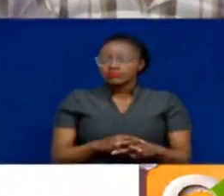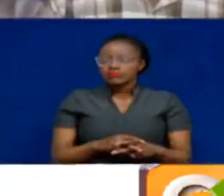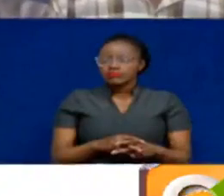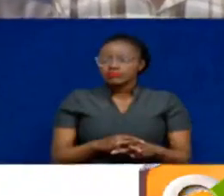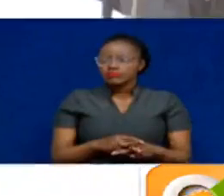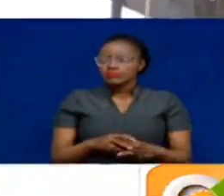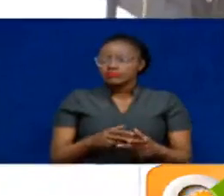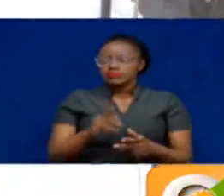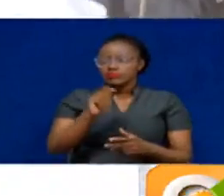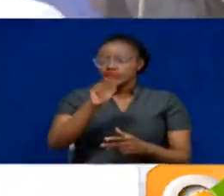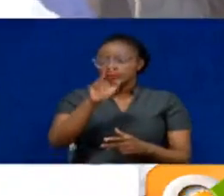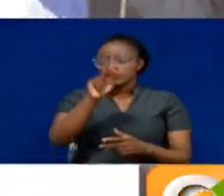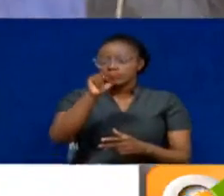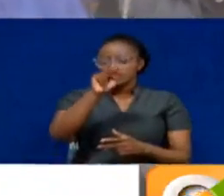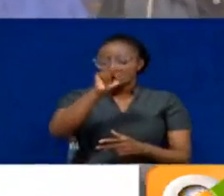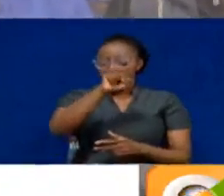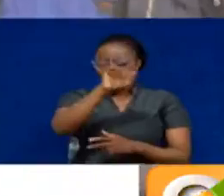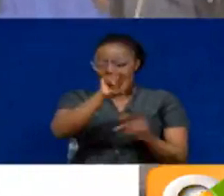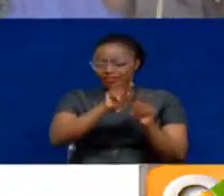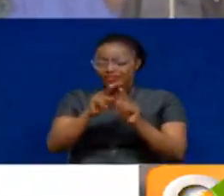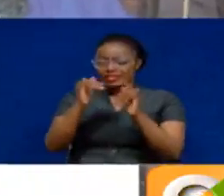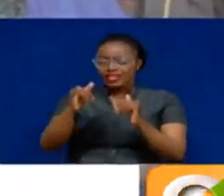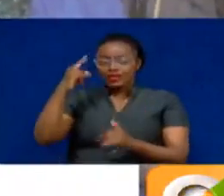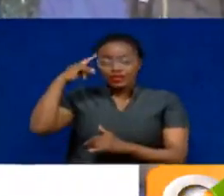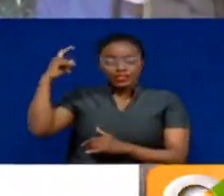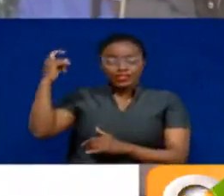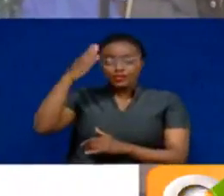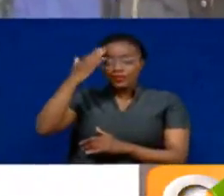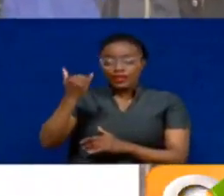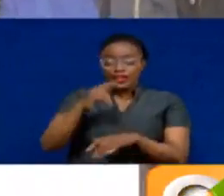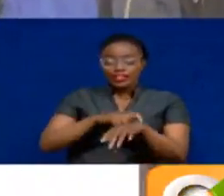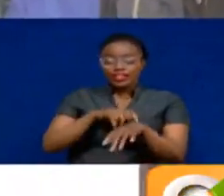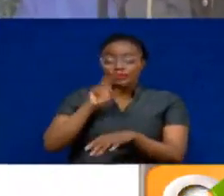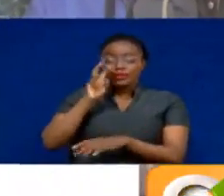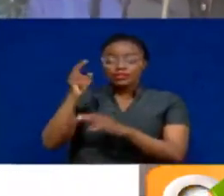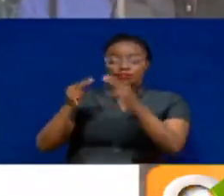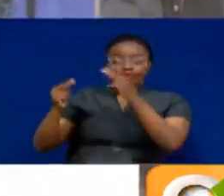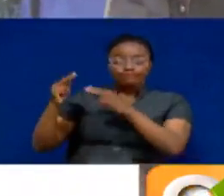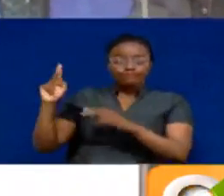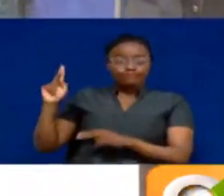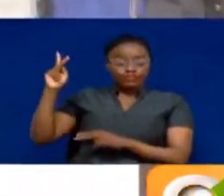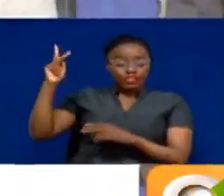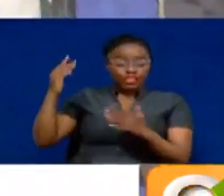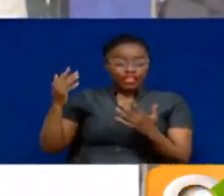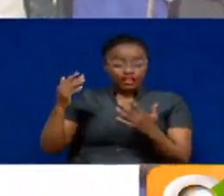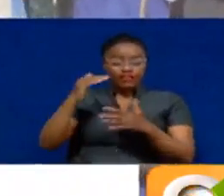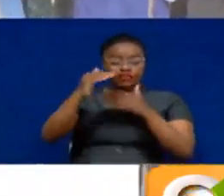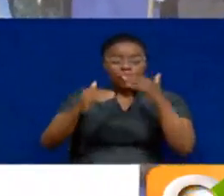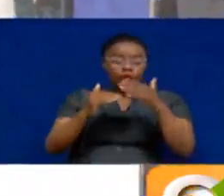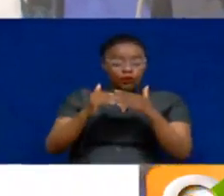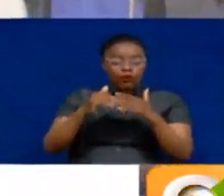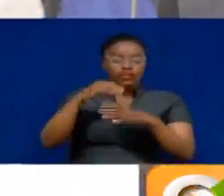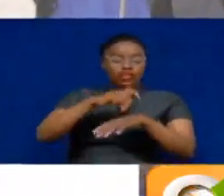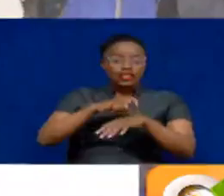tayari jamani? Naita ndoto mpya ni kwa sababu tukitazama historia ya Kenya, kila mula